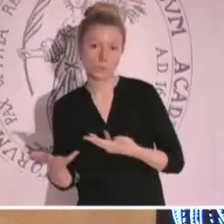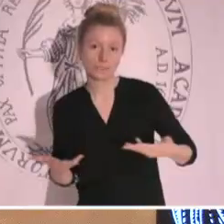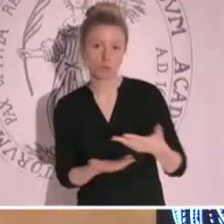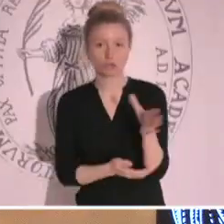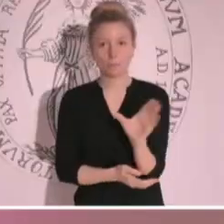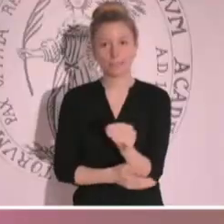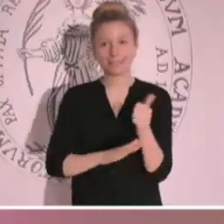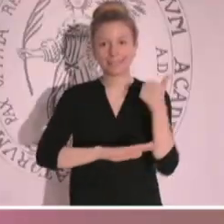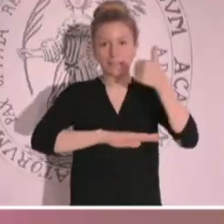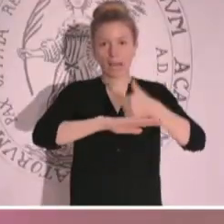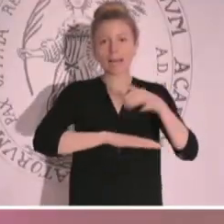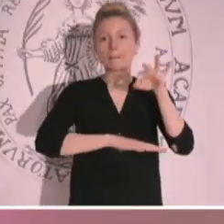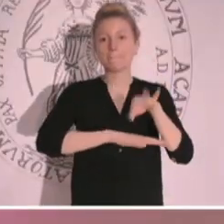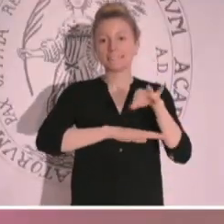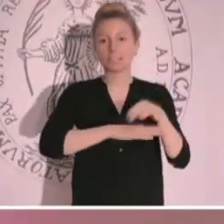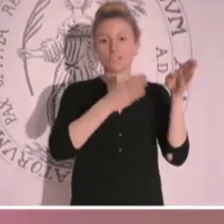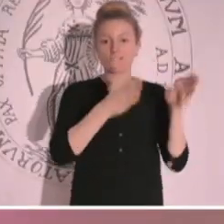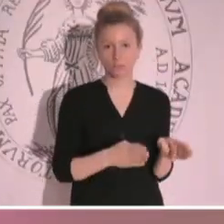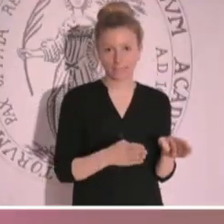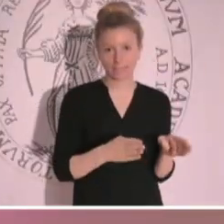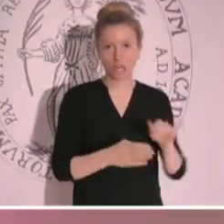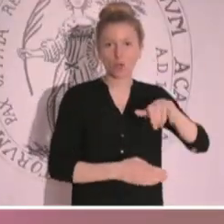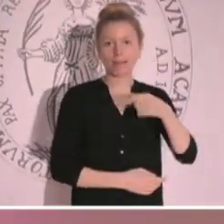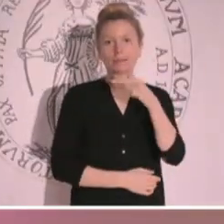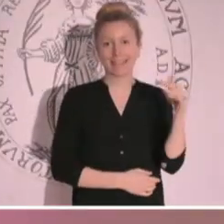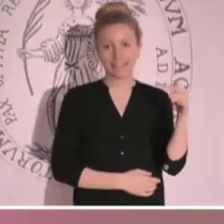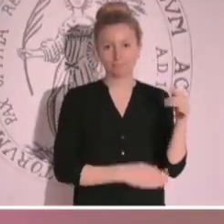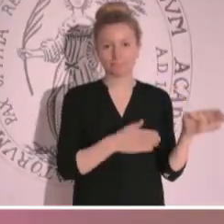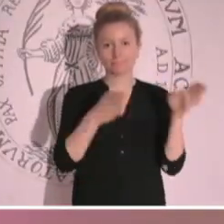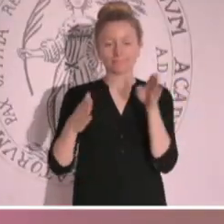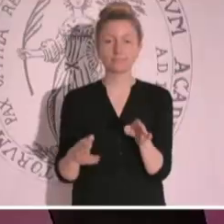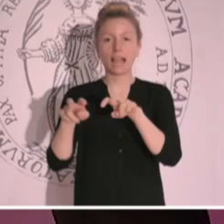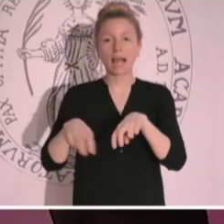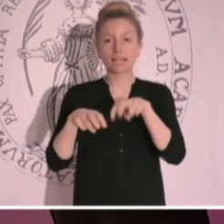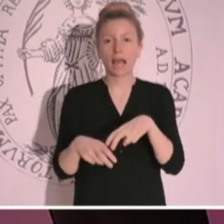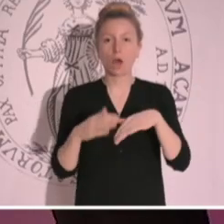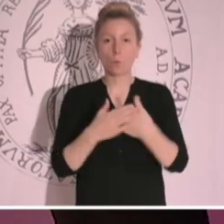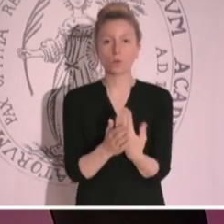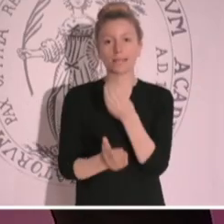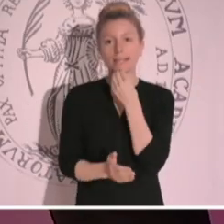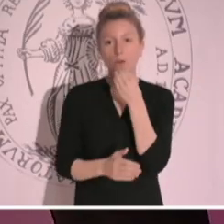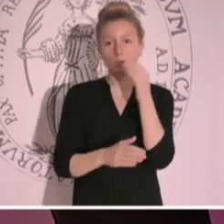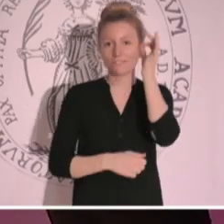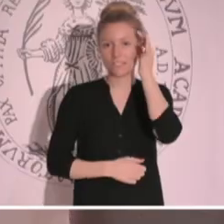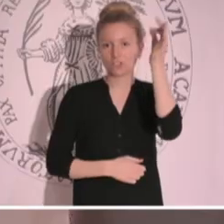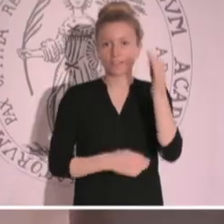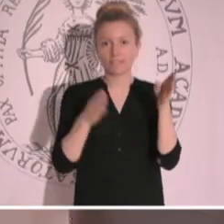Dr. Thierry, der Agrar- und Ernährungswissenschaftlichen Fakultät, Professor Dr. Karl Mühling,